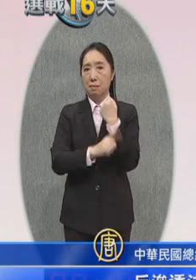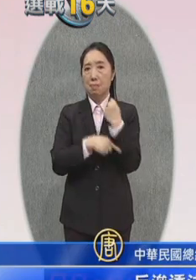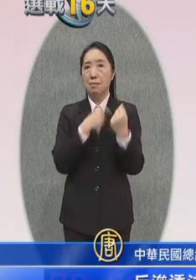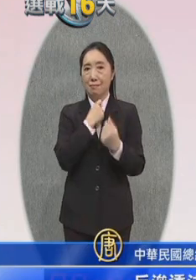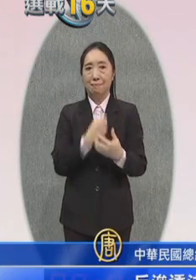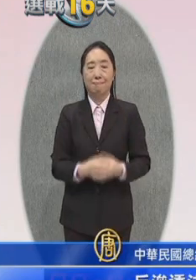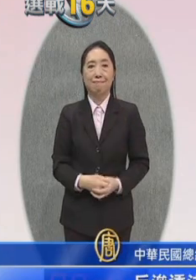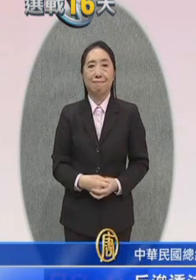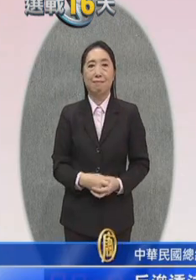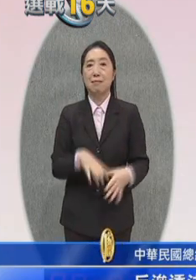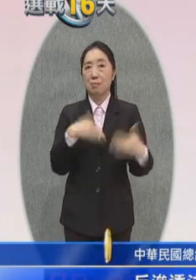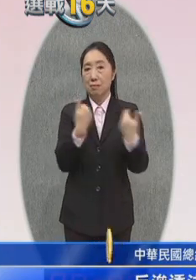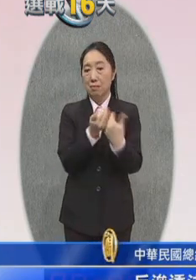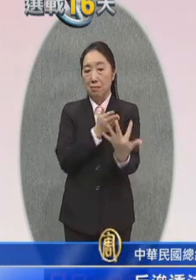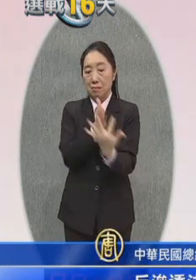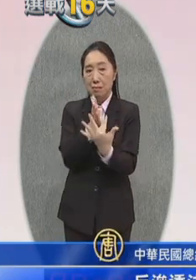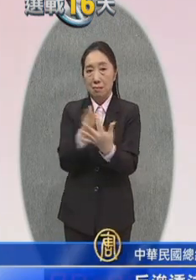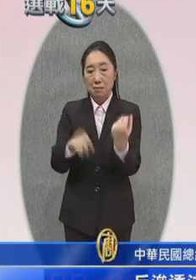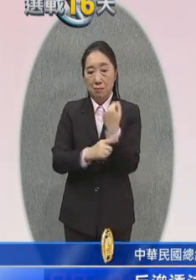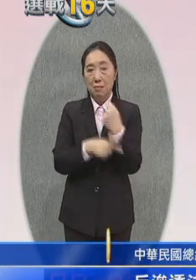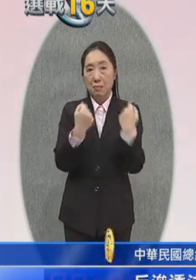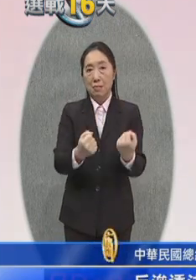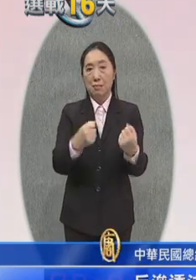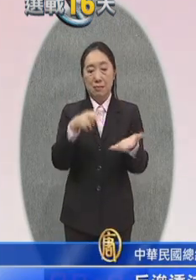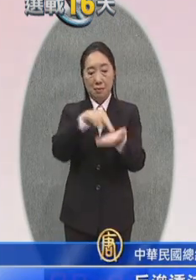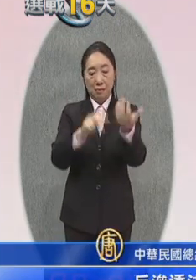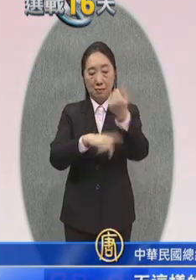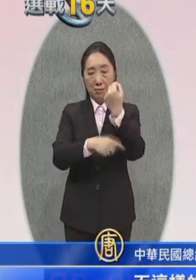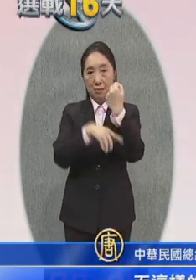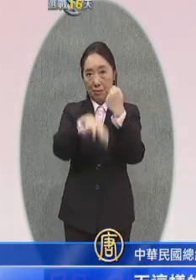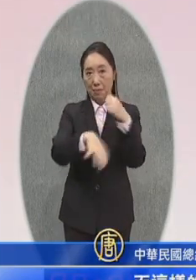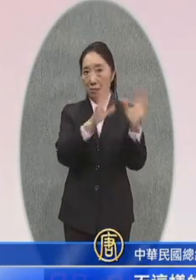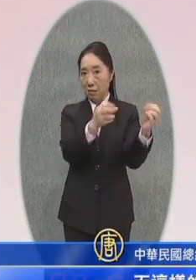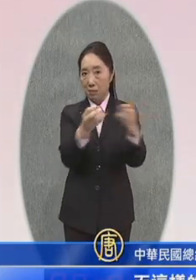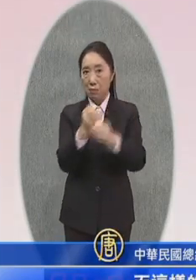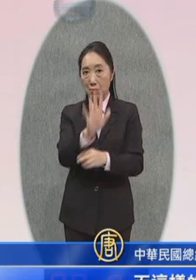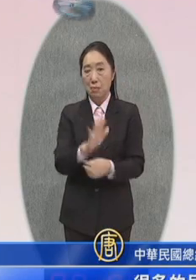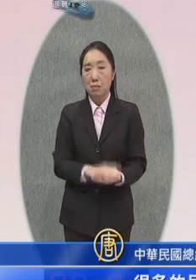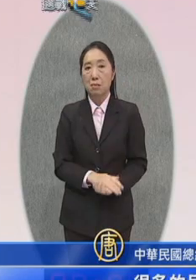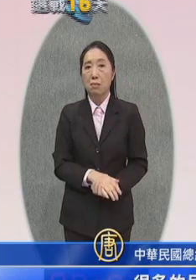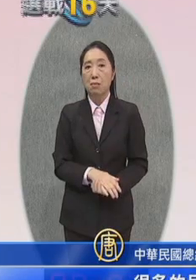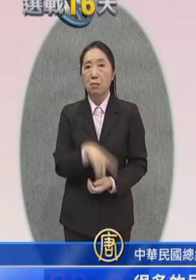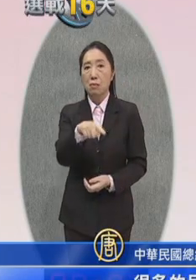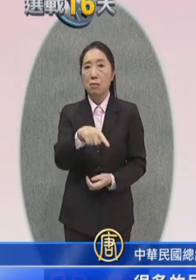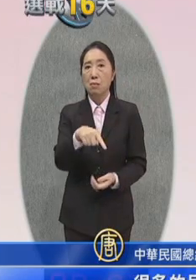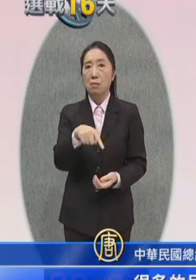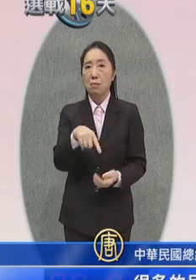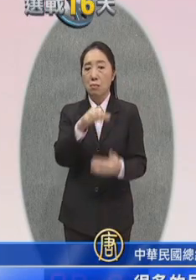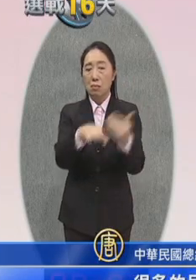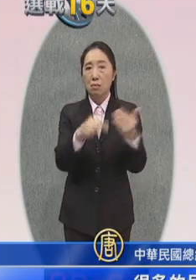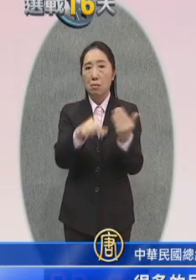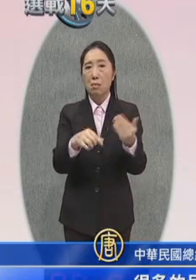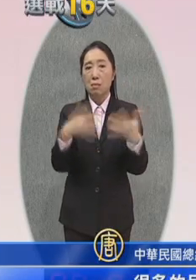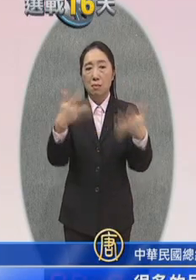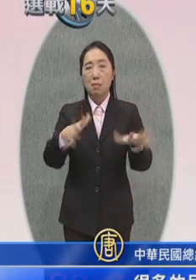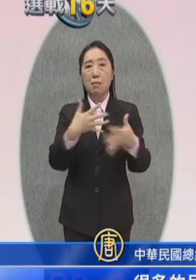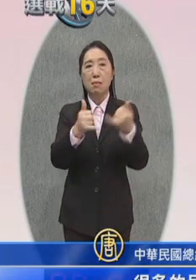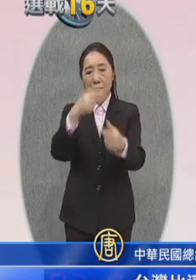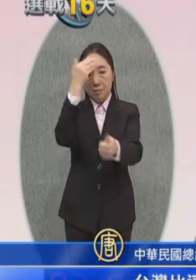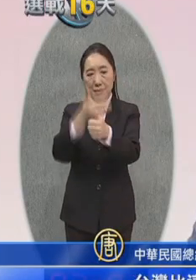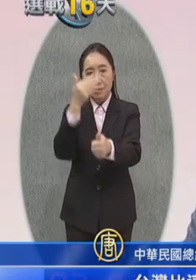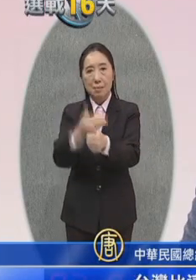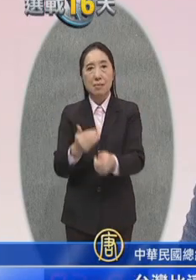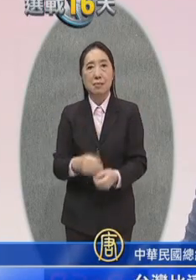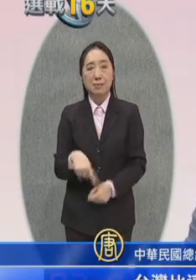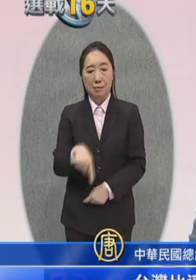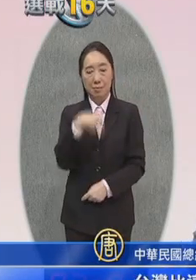据。反渗透法已经在立法院讨论过一段时期，而这样的立法很多的民主国家也都在做。